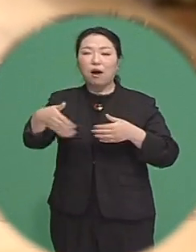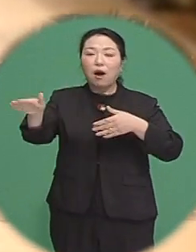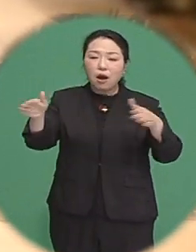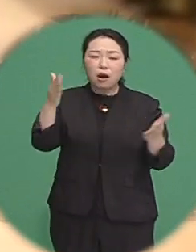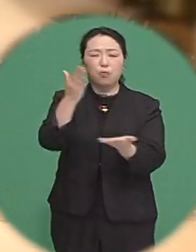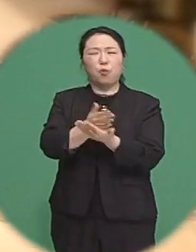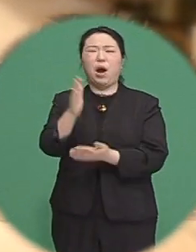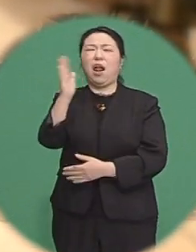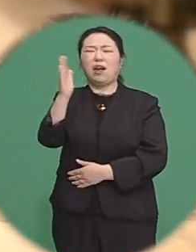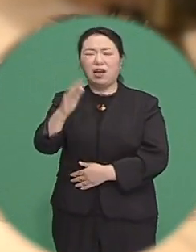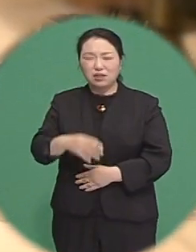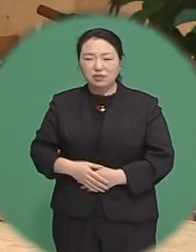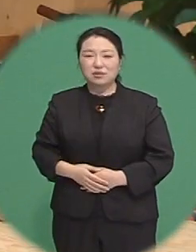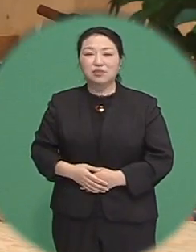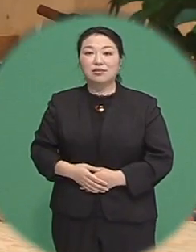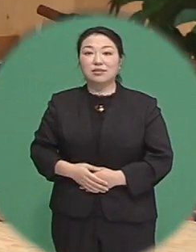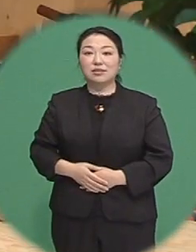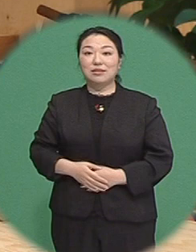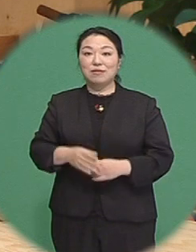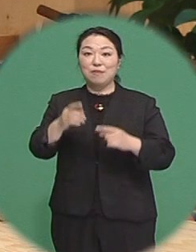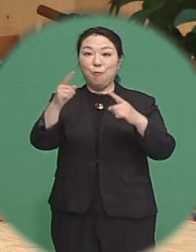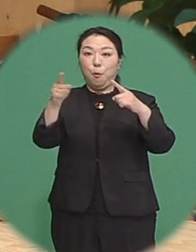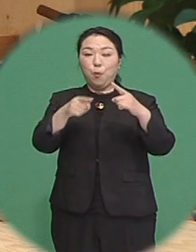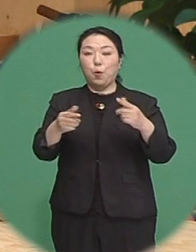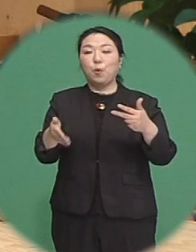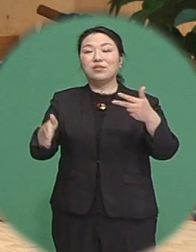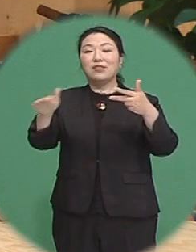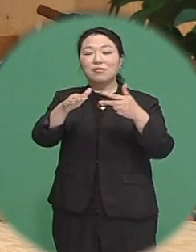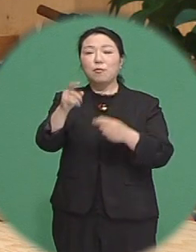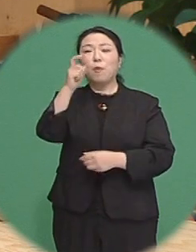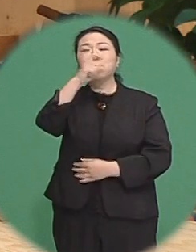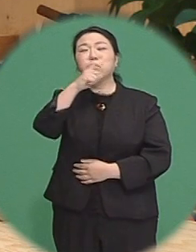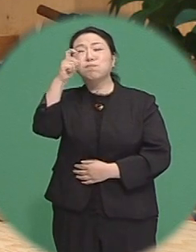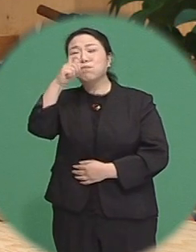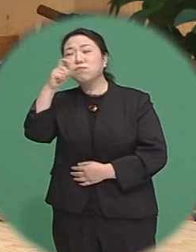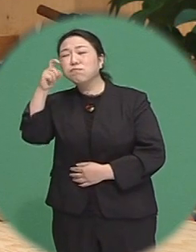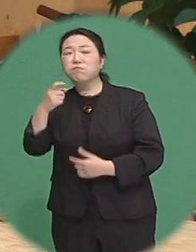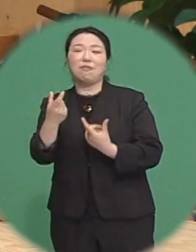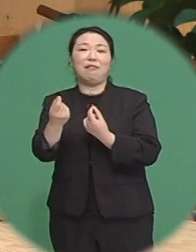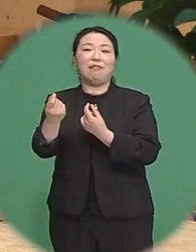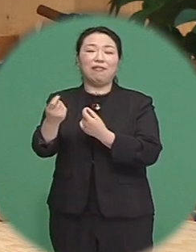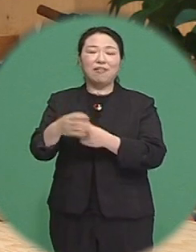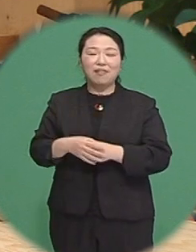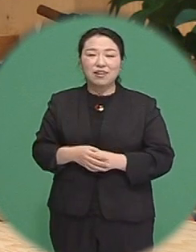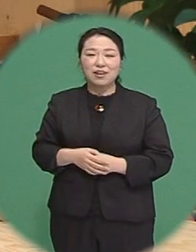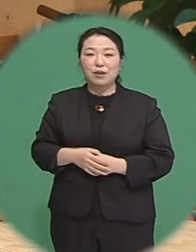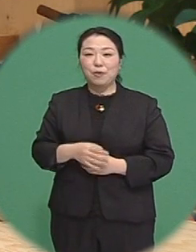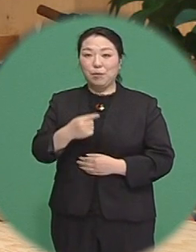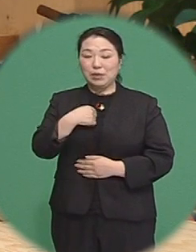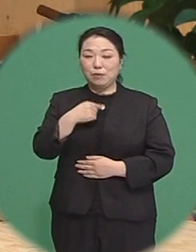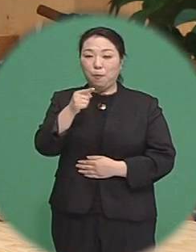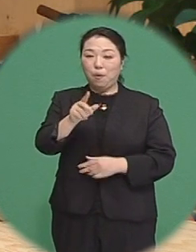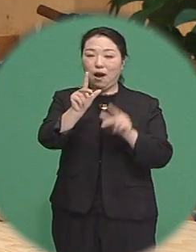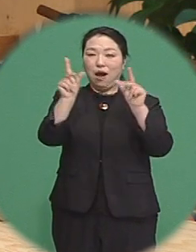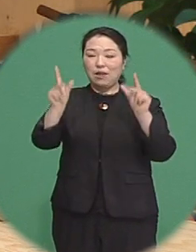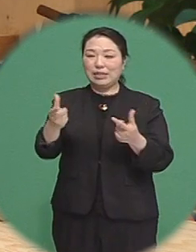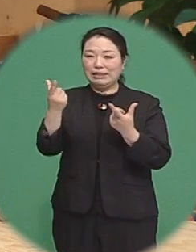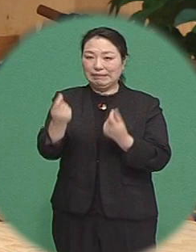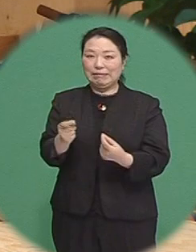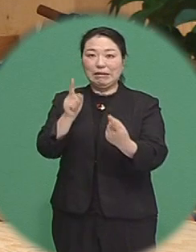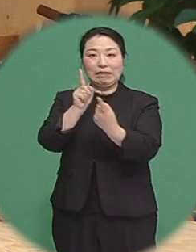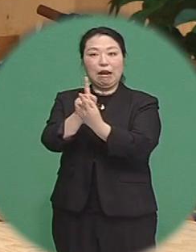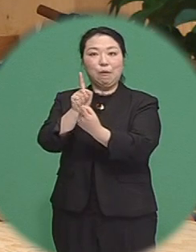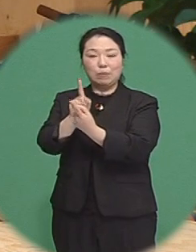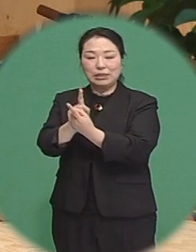ません公共施設も一様に古くなってきています私はこれらの諸課題にしっかりと対応し